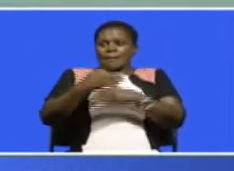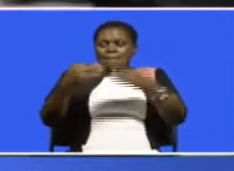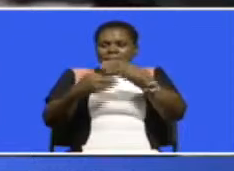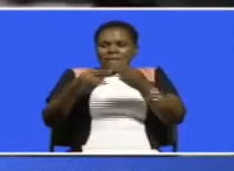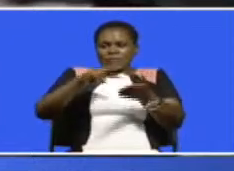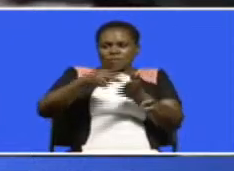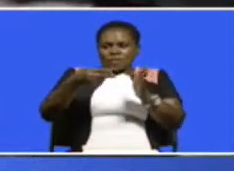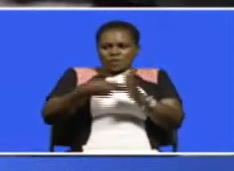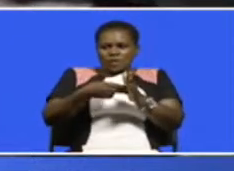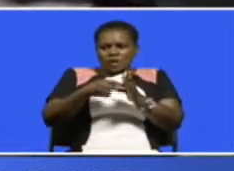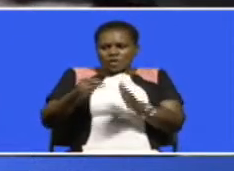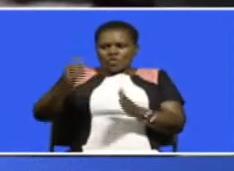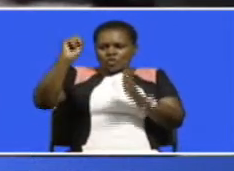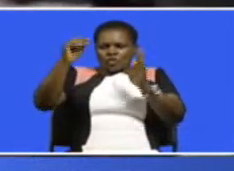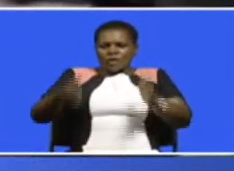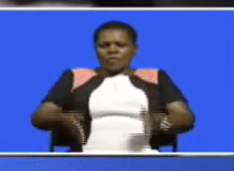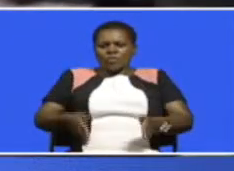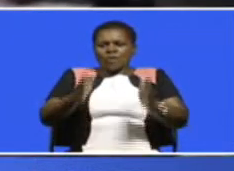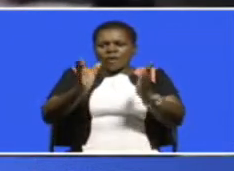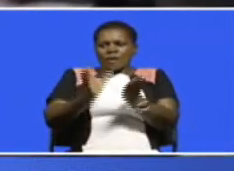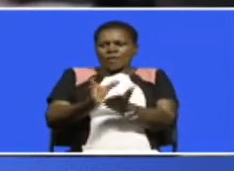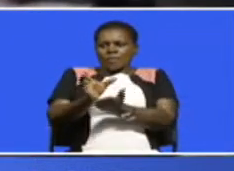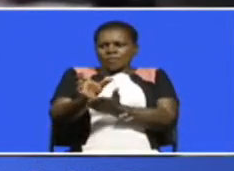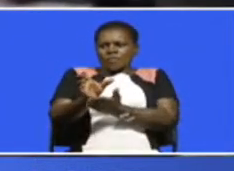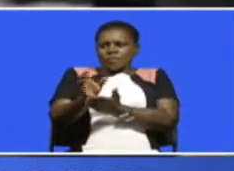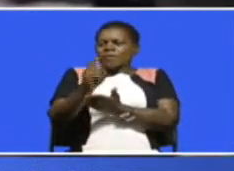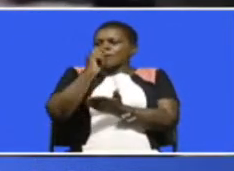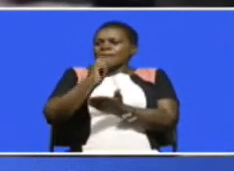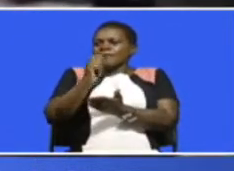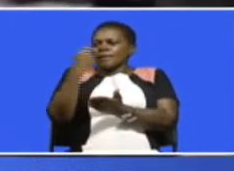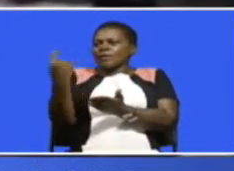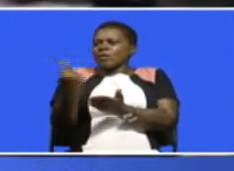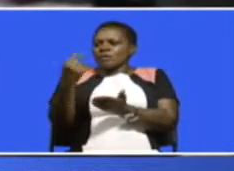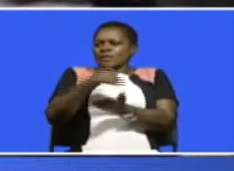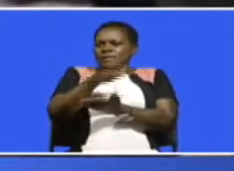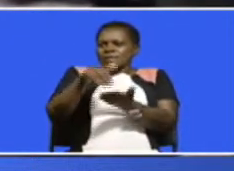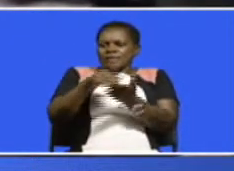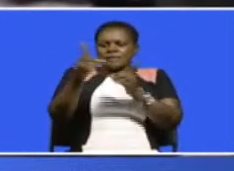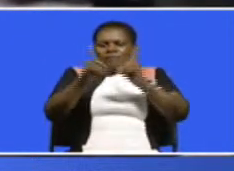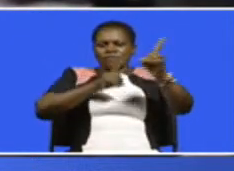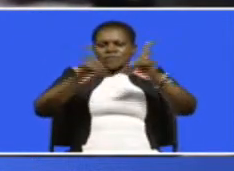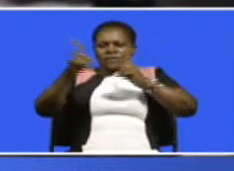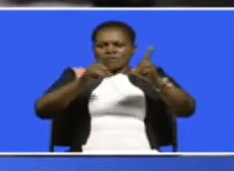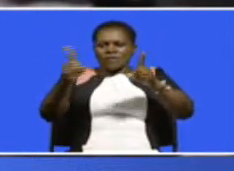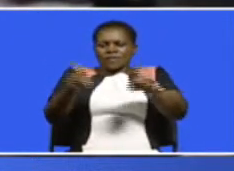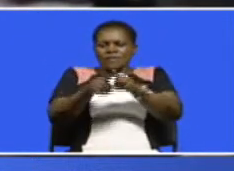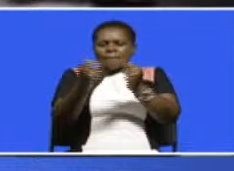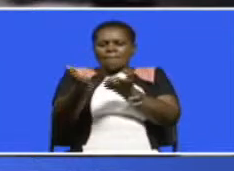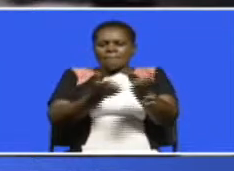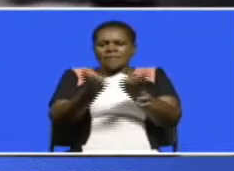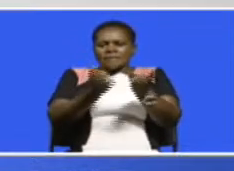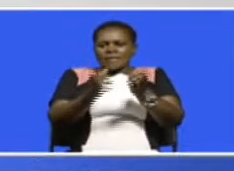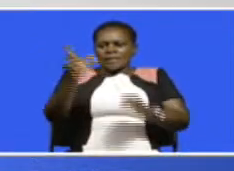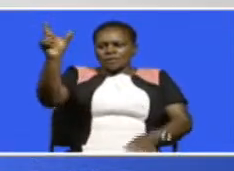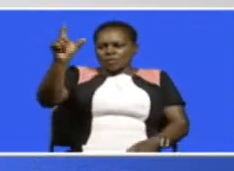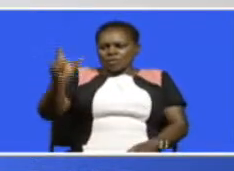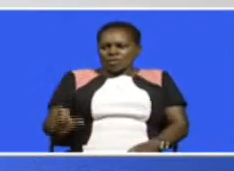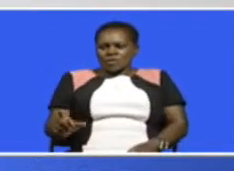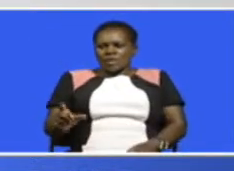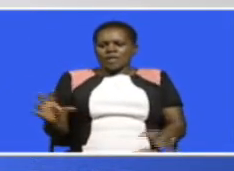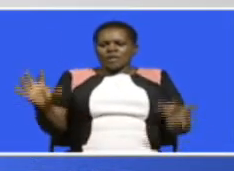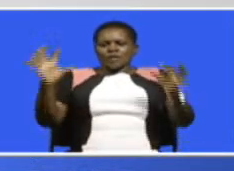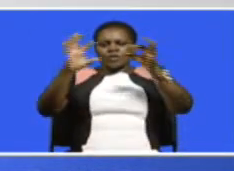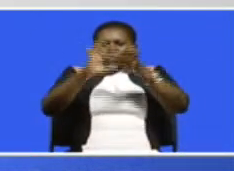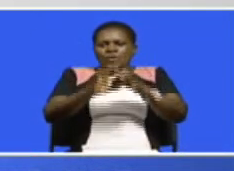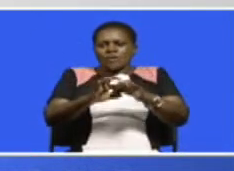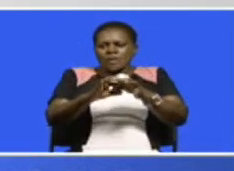mradi wa Northern Corridor ulioitenga Tanzania na kuwa kituo pekee cha usafirishaji na biashara katika ukanda huu.